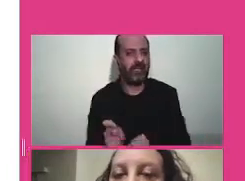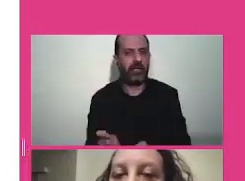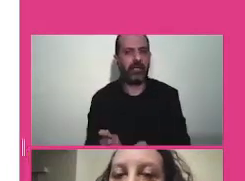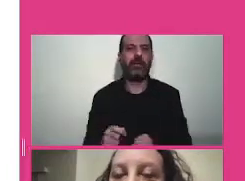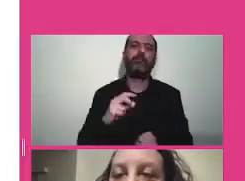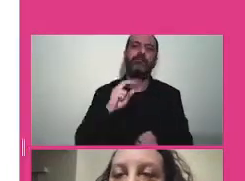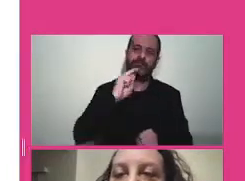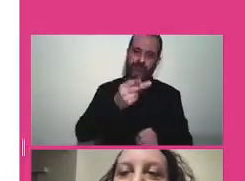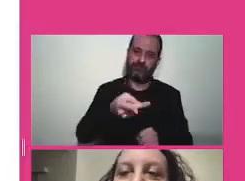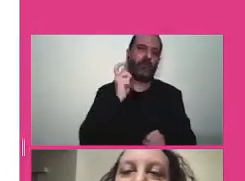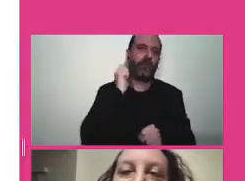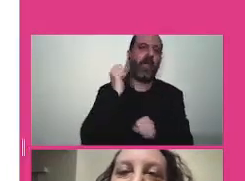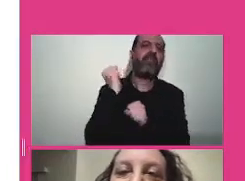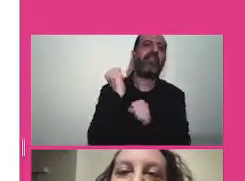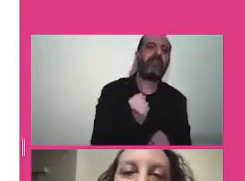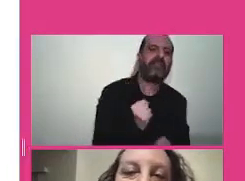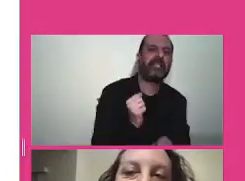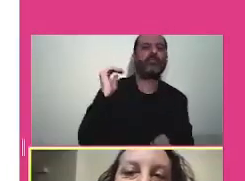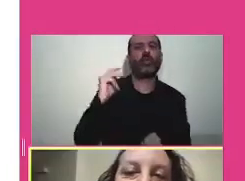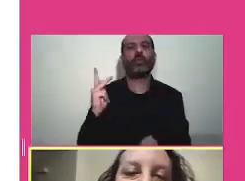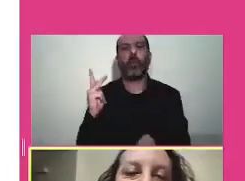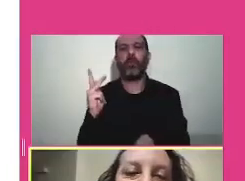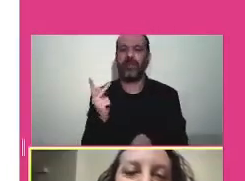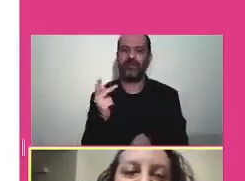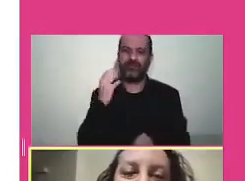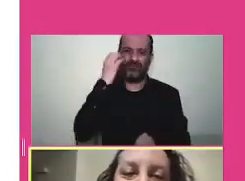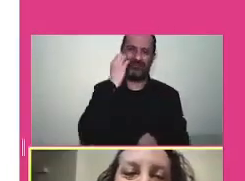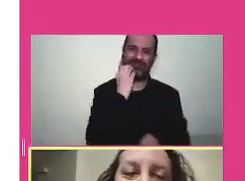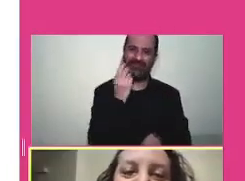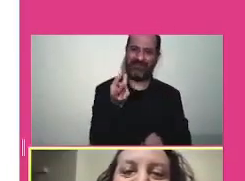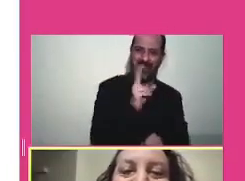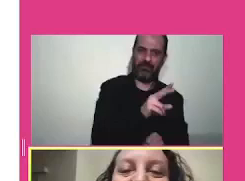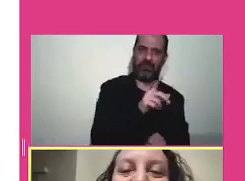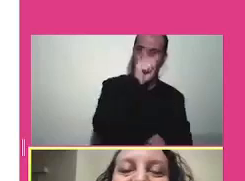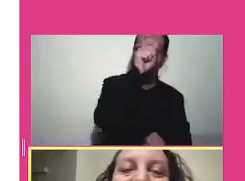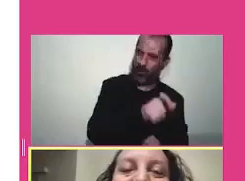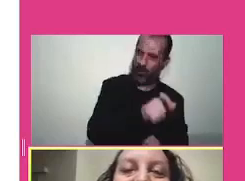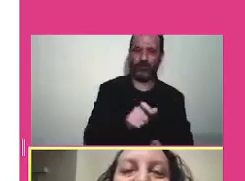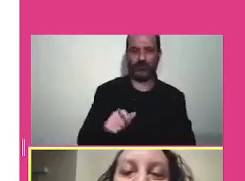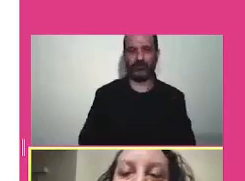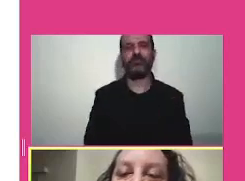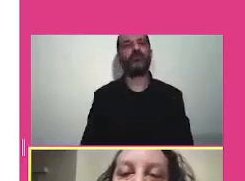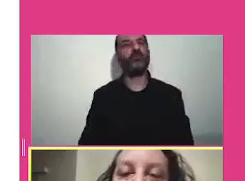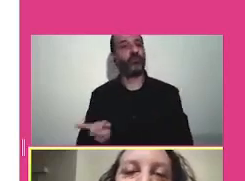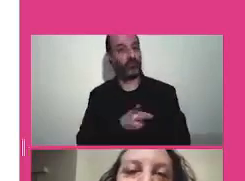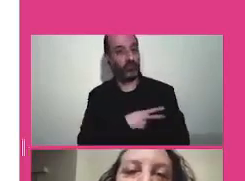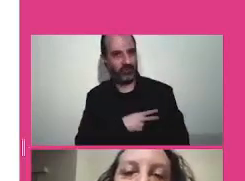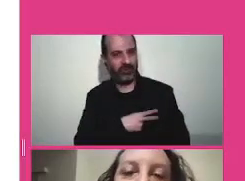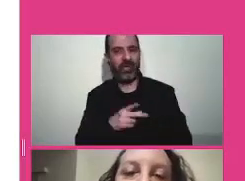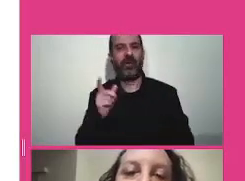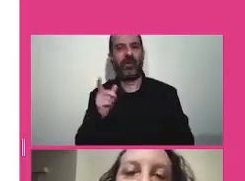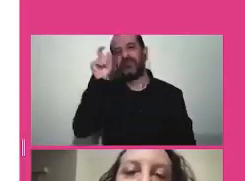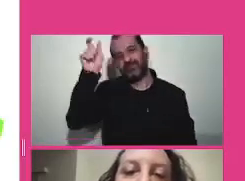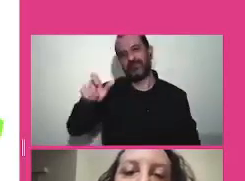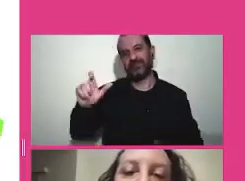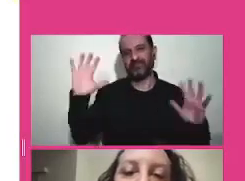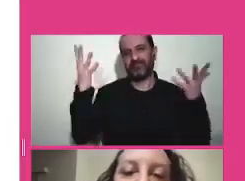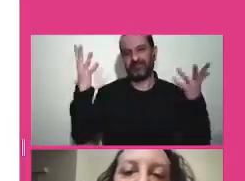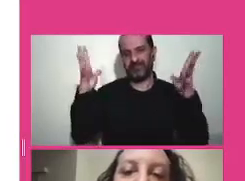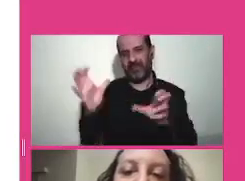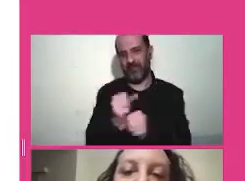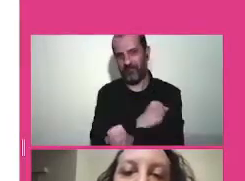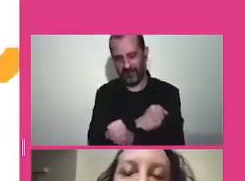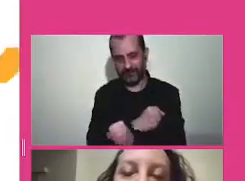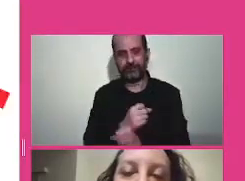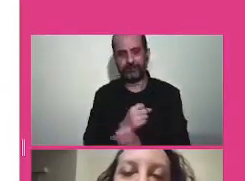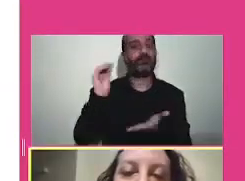Δημήτρης Κοντοπίδης. Σωστά. Ωραία. Λοιπόν, θα παίξουμε άλλο